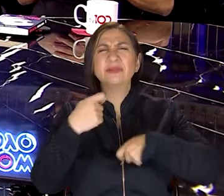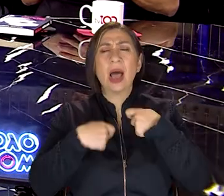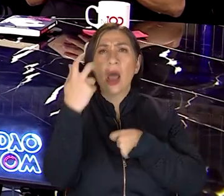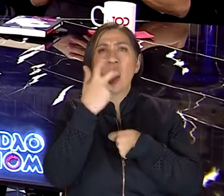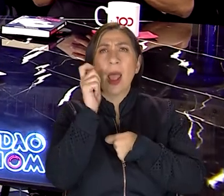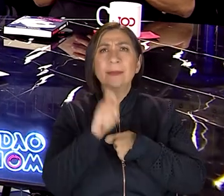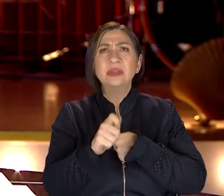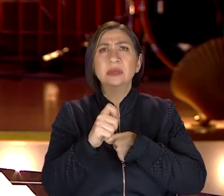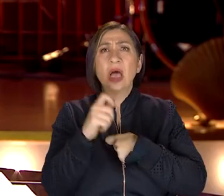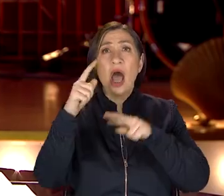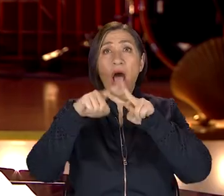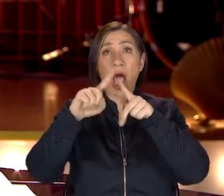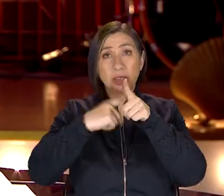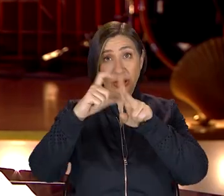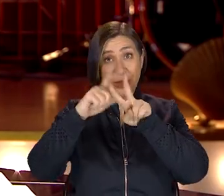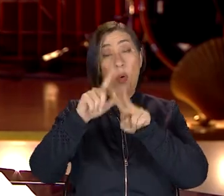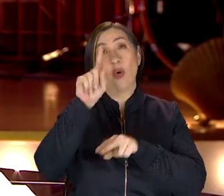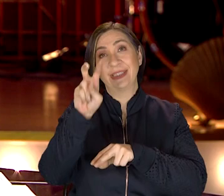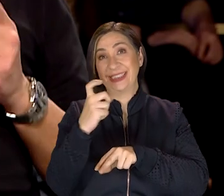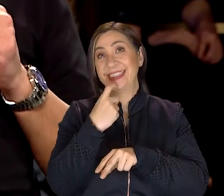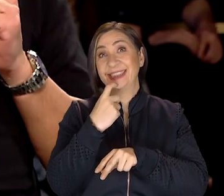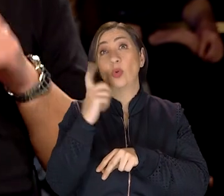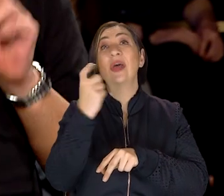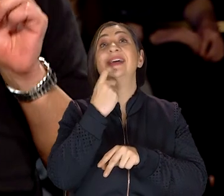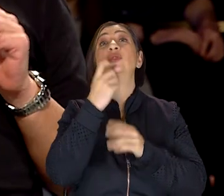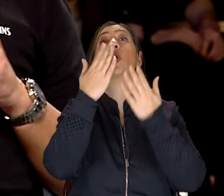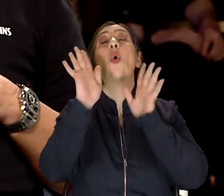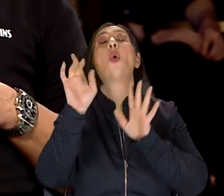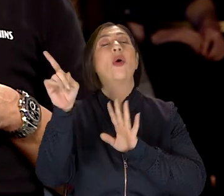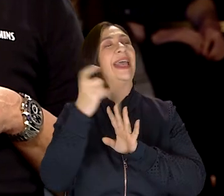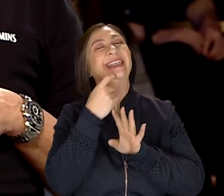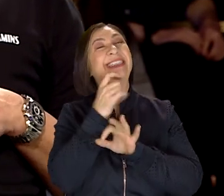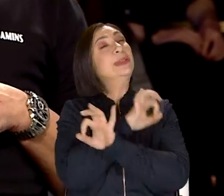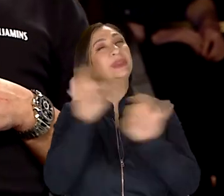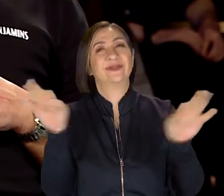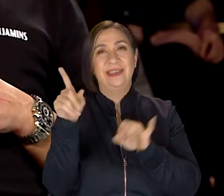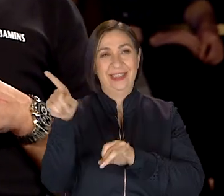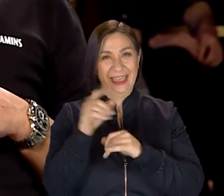da 18 yaşında o sırada değil mi? Ajda yaşsız abi, o hala yaşsız o dönemde.